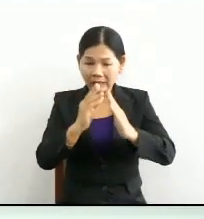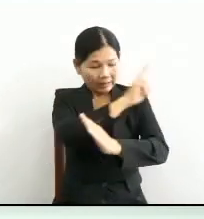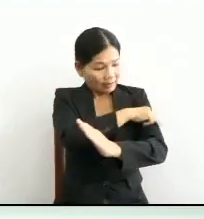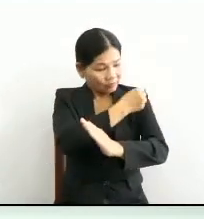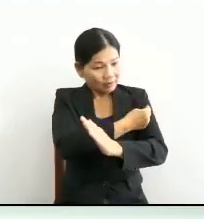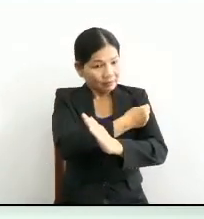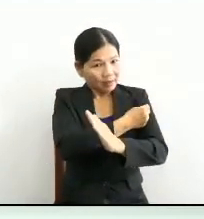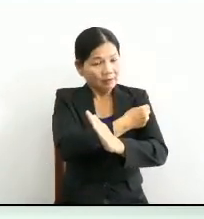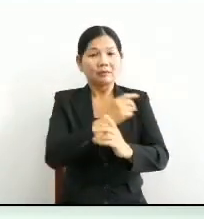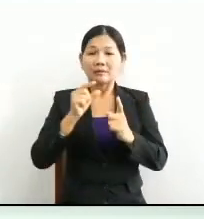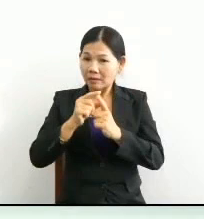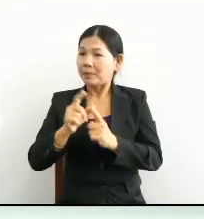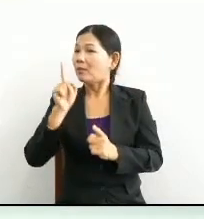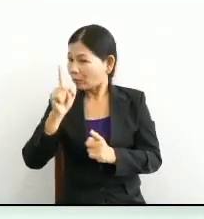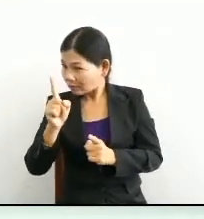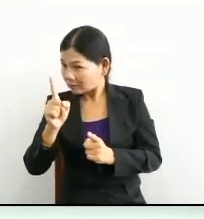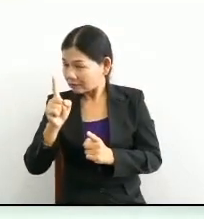còn rồi nát tích mới